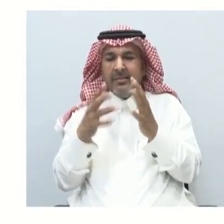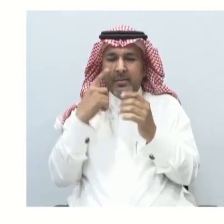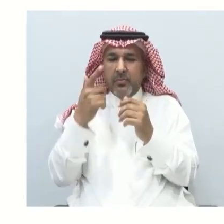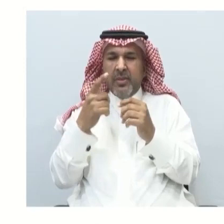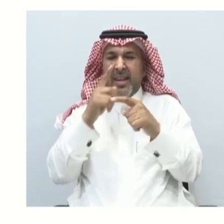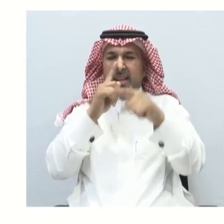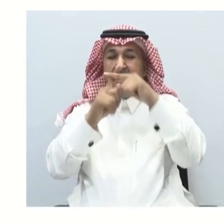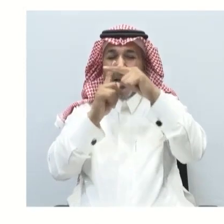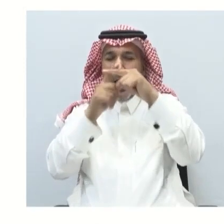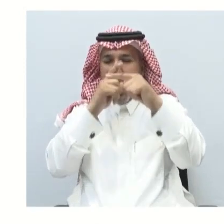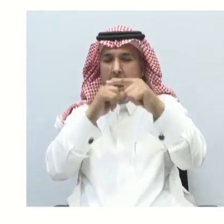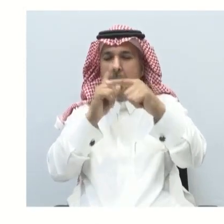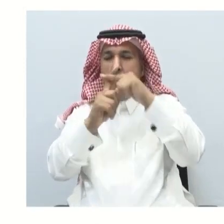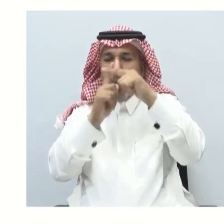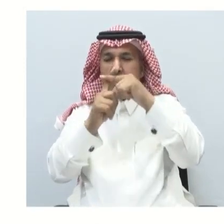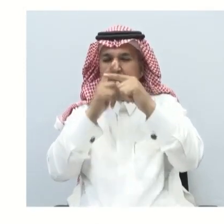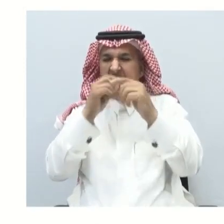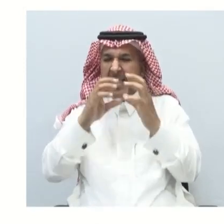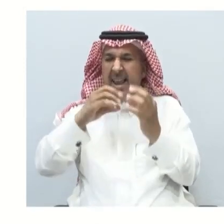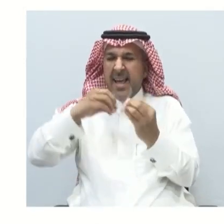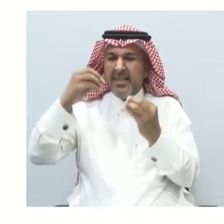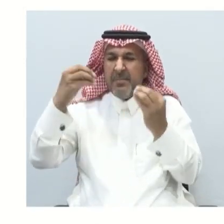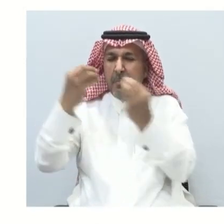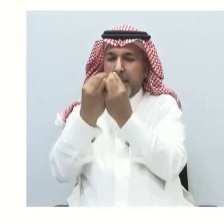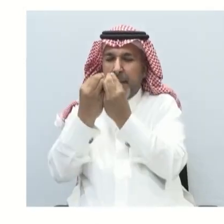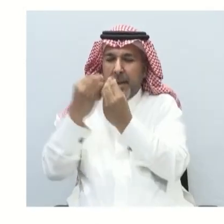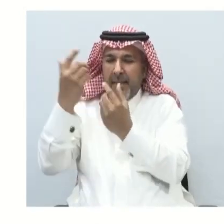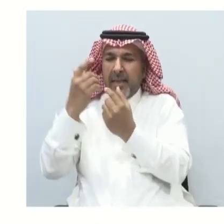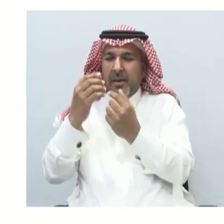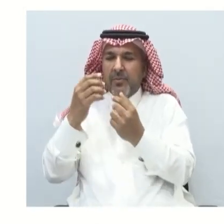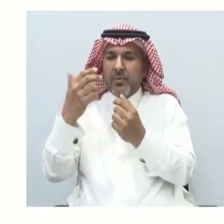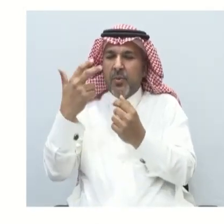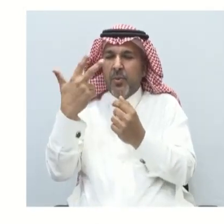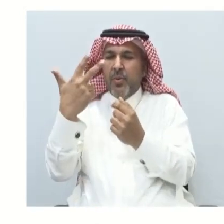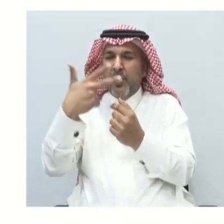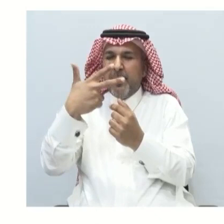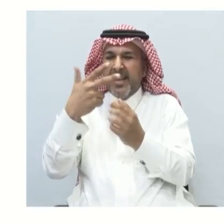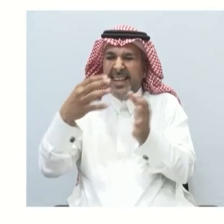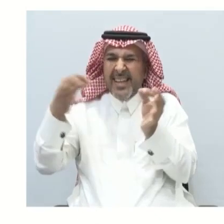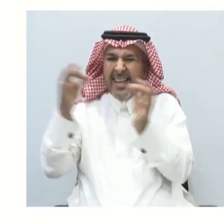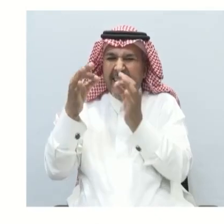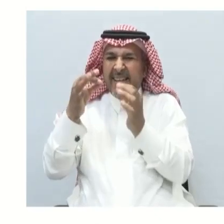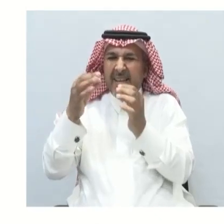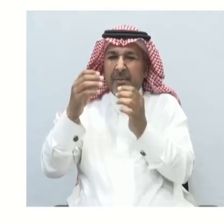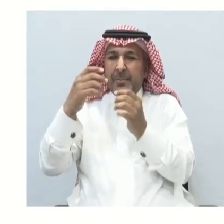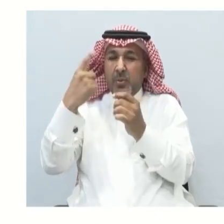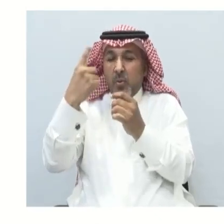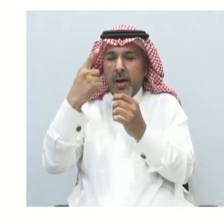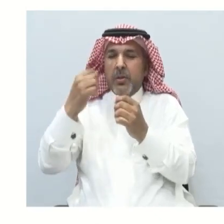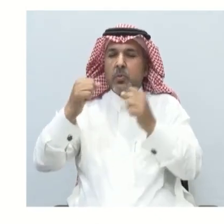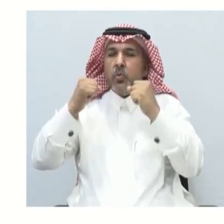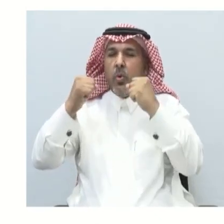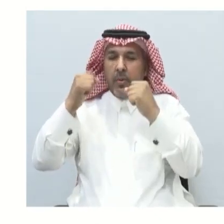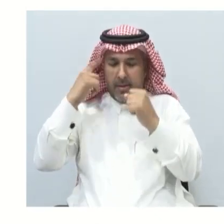موجب وليش قوي لانه 0.80 فبالتالي يعتبر ارتباط خطي طردي قوي